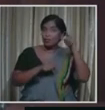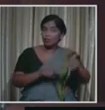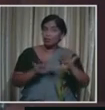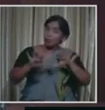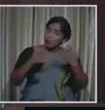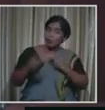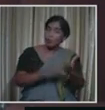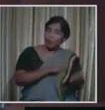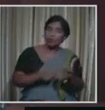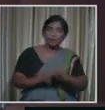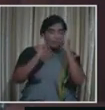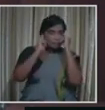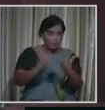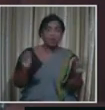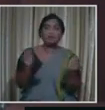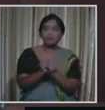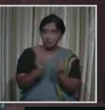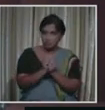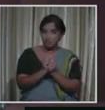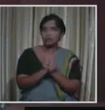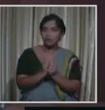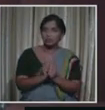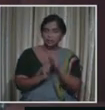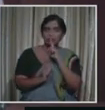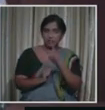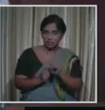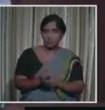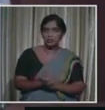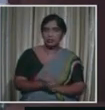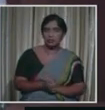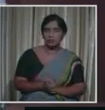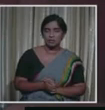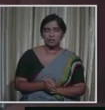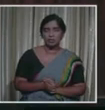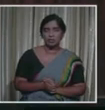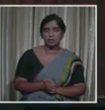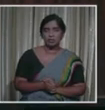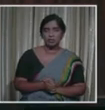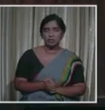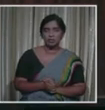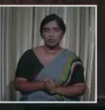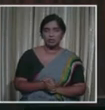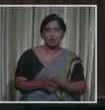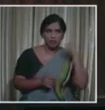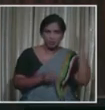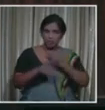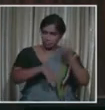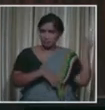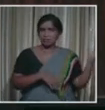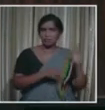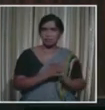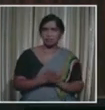පහර දෙන්නේ අසාධාරණ දෙයක් කියලා මතුමා මොකද කියන්නේ මෙතුමාට කතා කරන්න ඉන්නේ හා හරි බොහොම